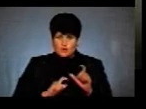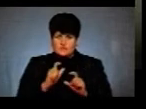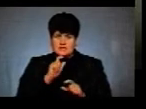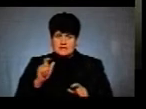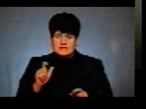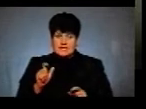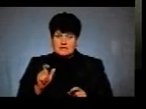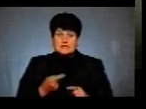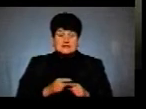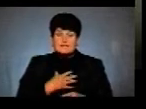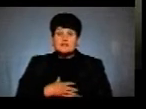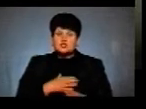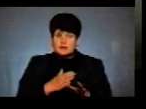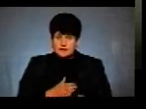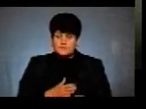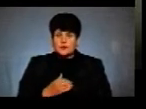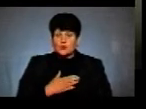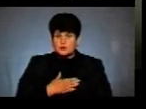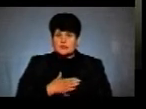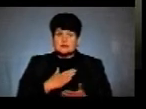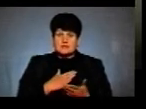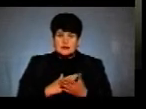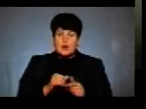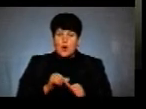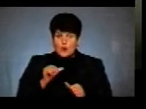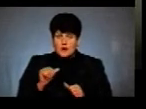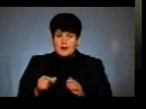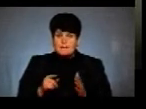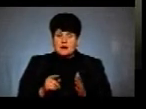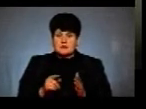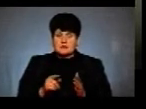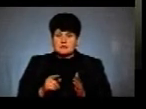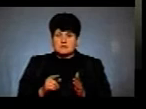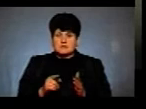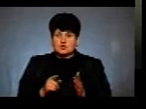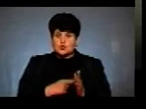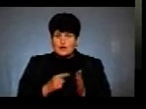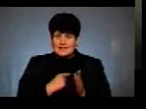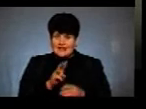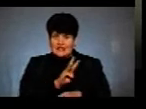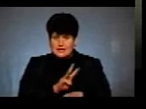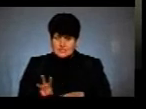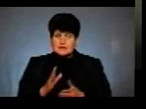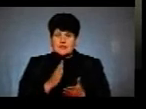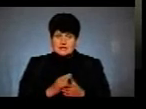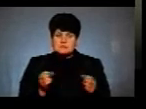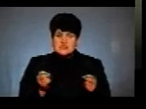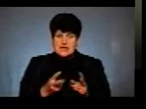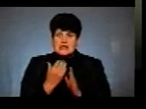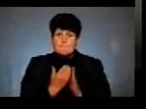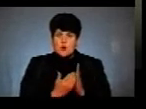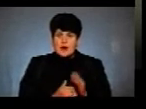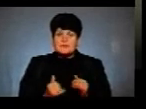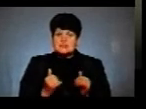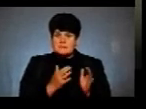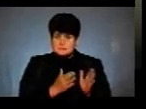І тут взагалі це важливо. Так от у нас діє навіть окрема сторінка на сайті, є спеціальні програми, є спеціальні для цього програми забезпечення,